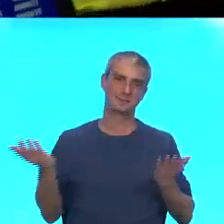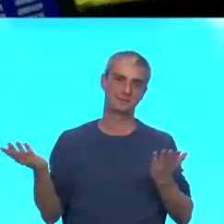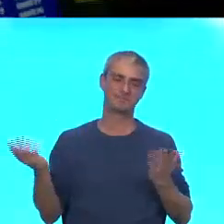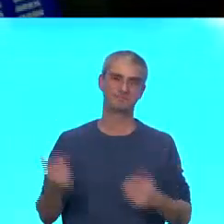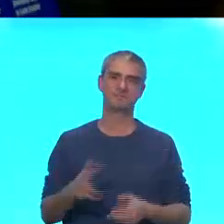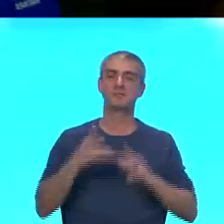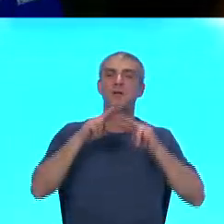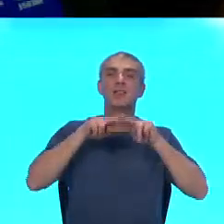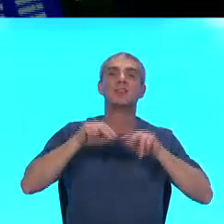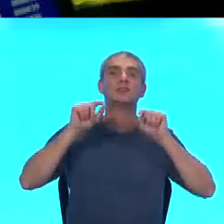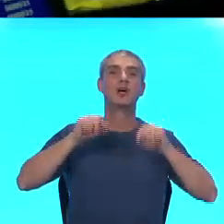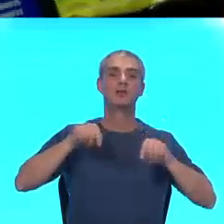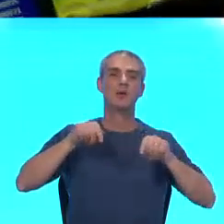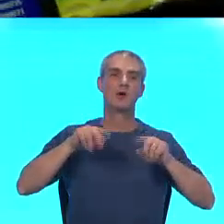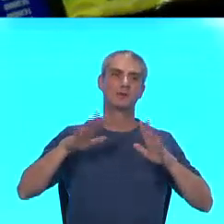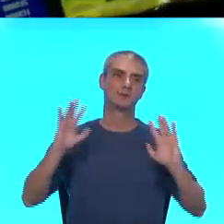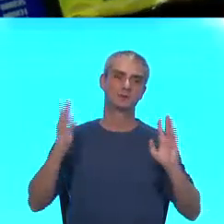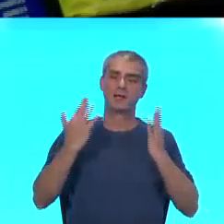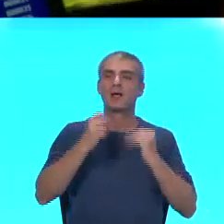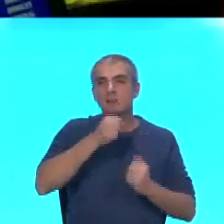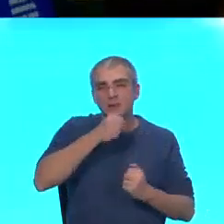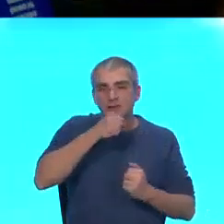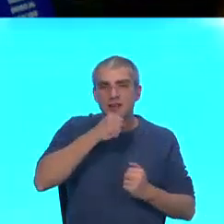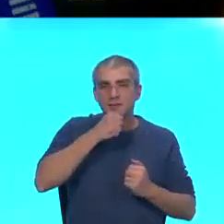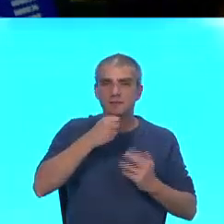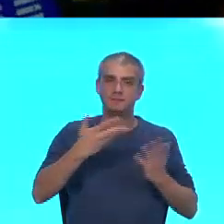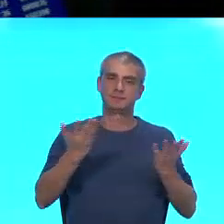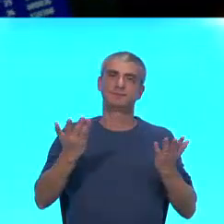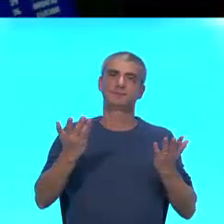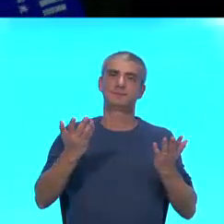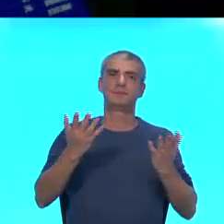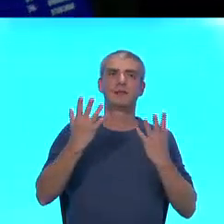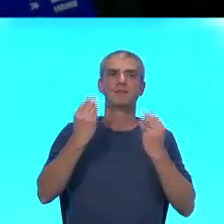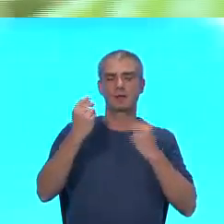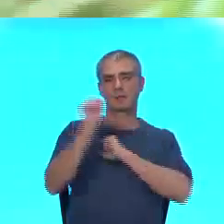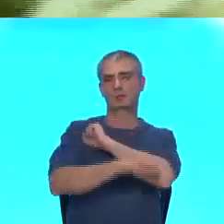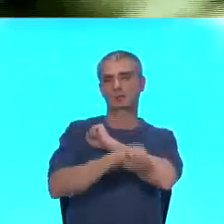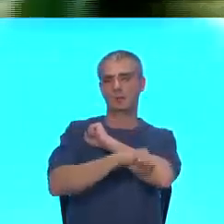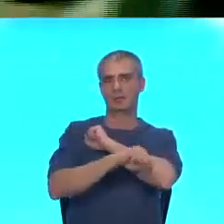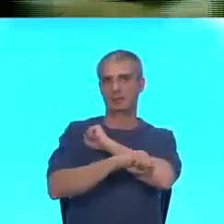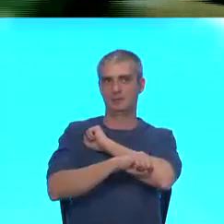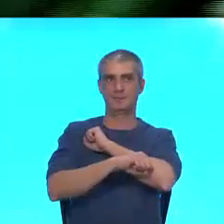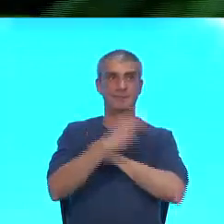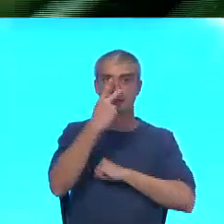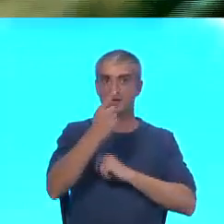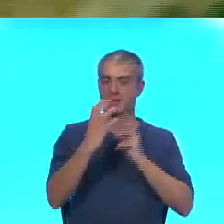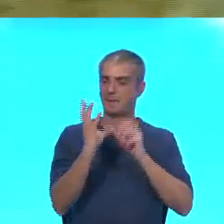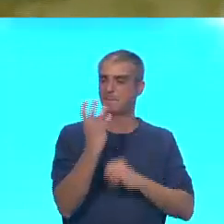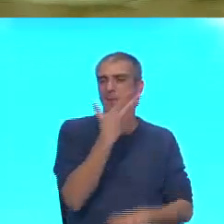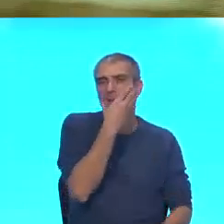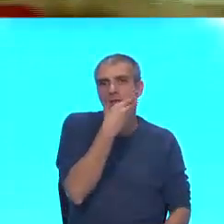מה שנשאר פה זה כמה סגנים ורובם סטודנטים. תראה איזה פלפלים